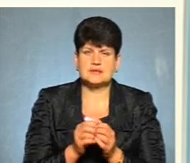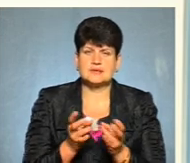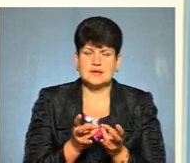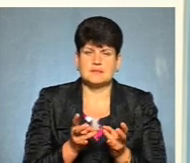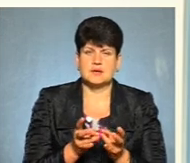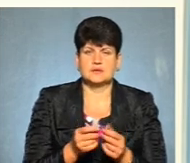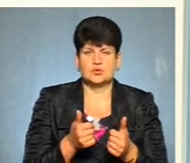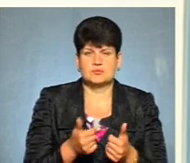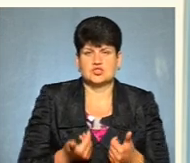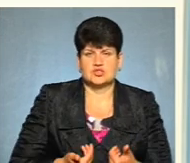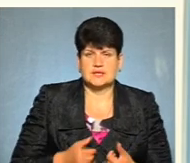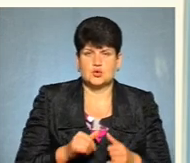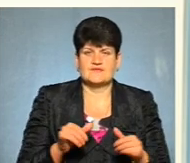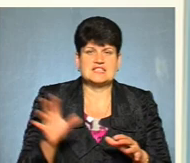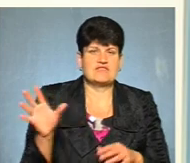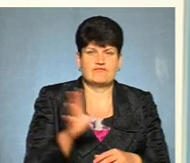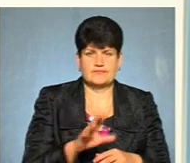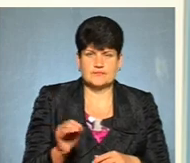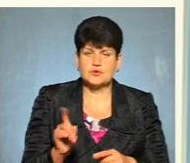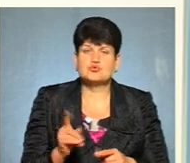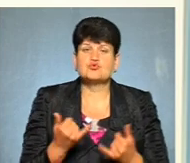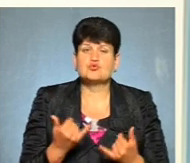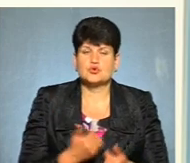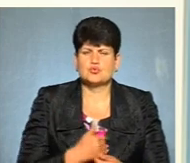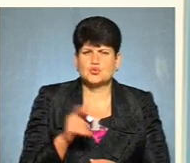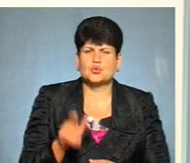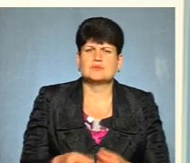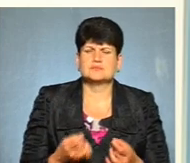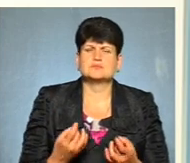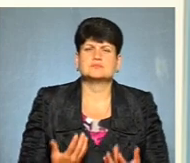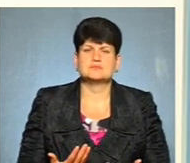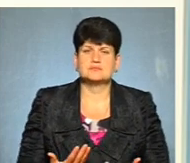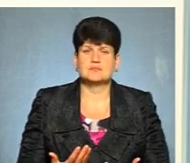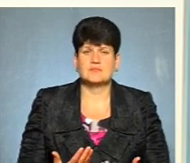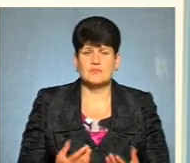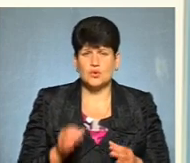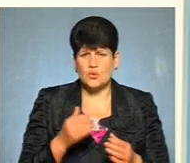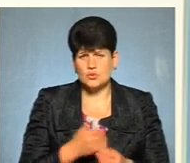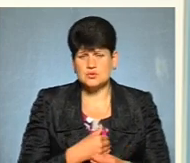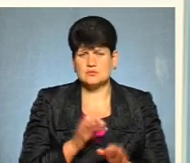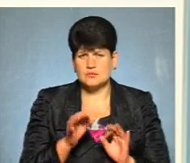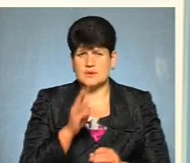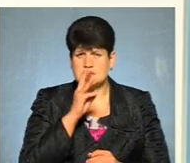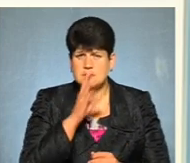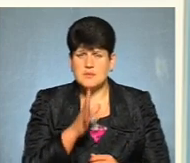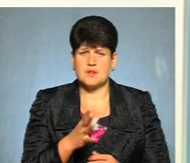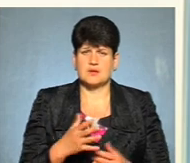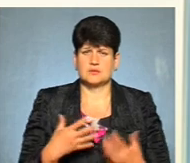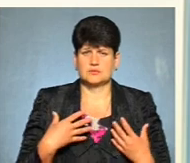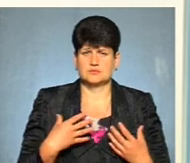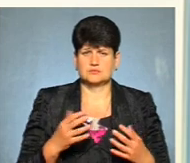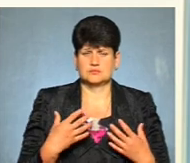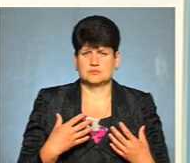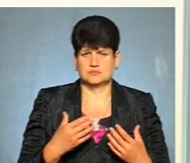і розвиватися. Бо що сьогодні хоче найманий працівник? Та пристойної заробітної плати, безпечних, здорових умов